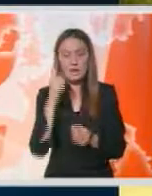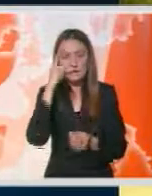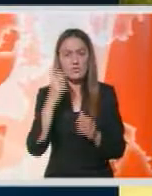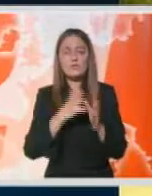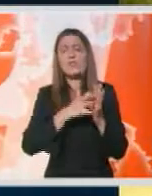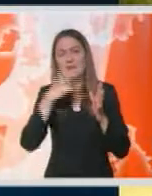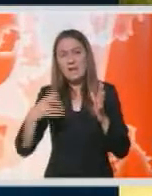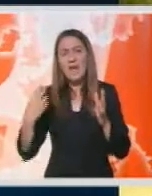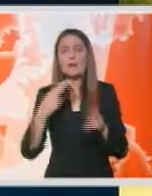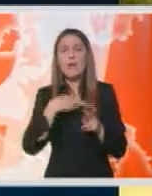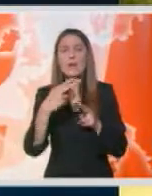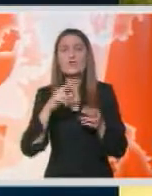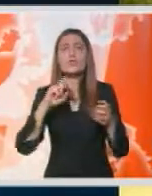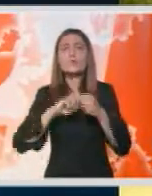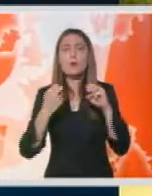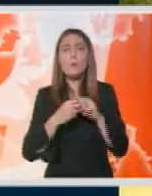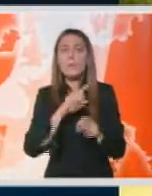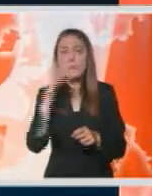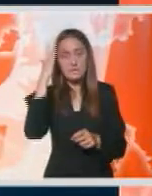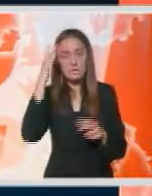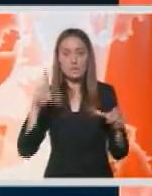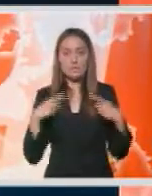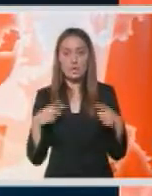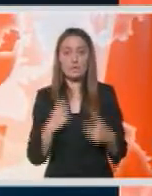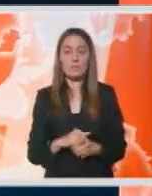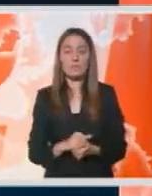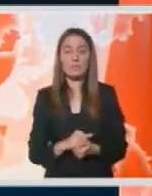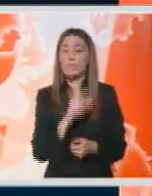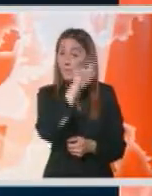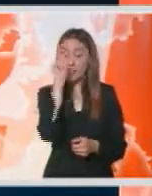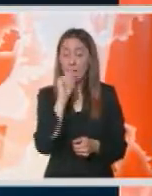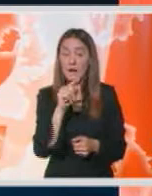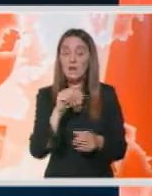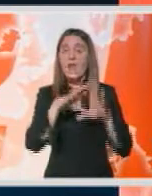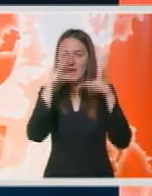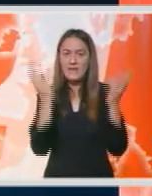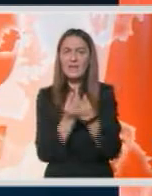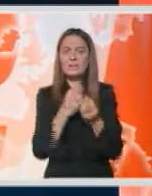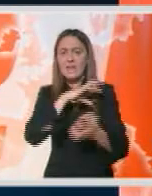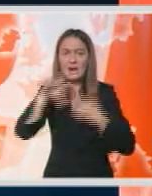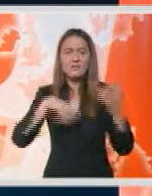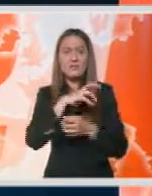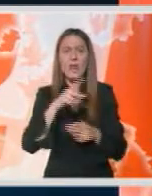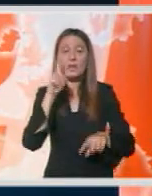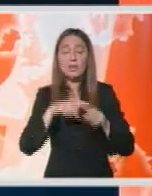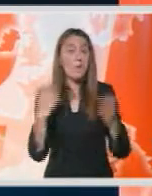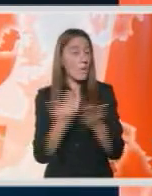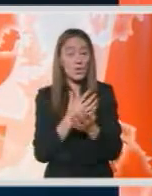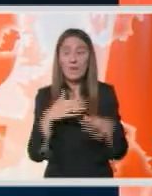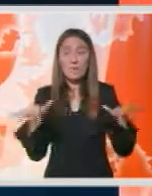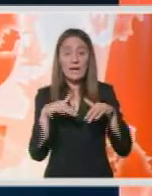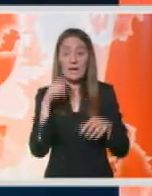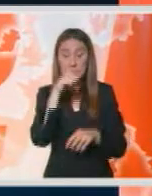trajno reši problem nezbrinutih životinja. Da li je generalni štrajk u Grčkoj ponovo paralisao tu